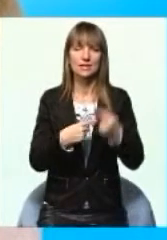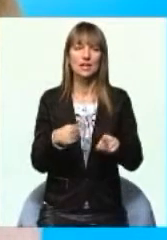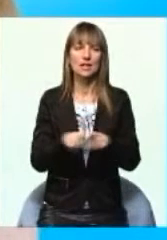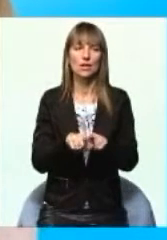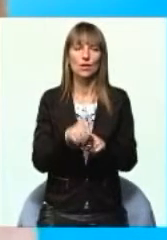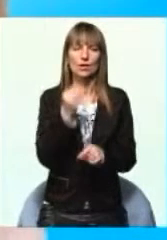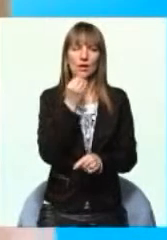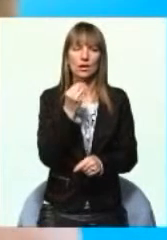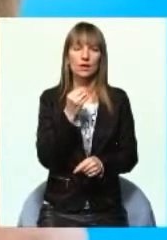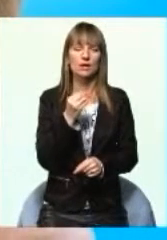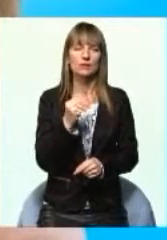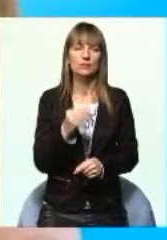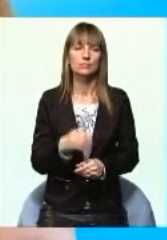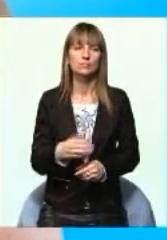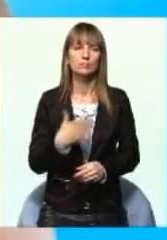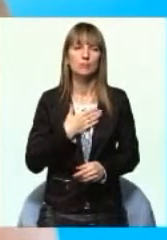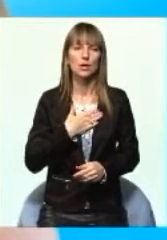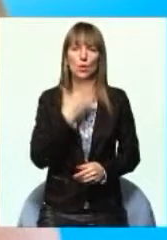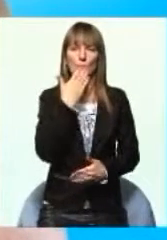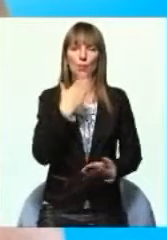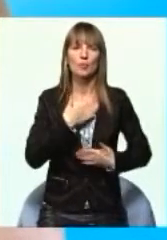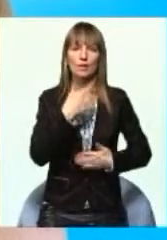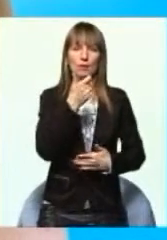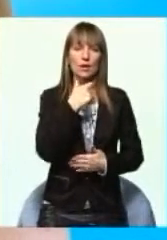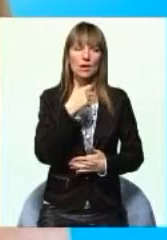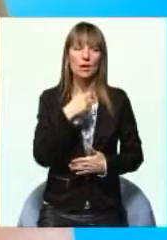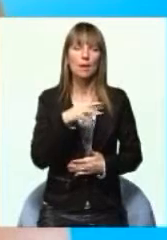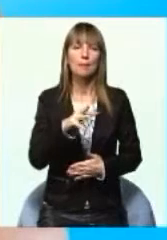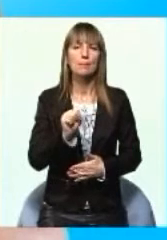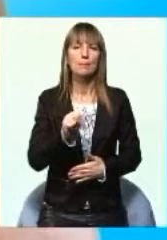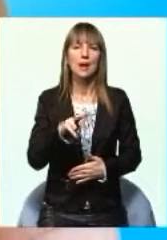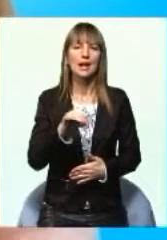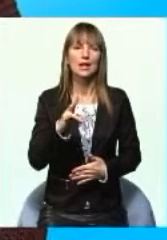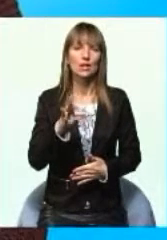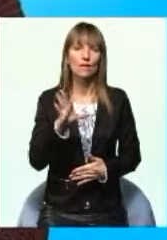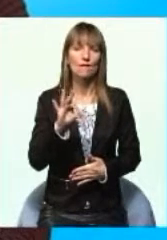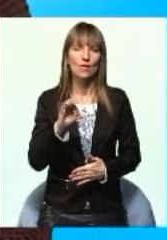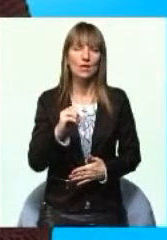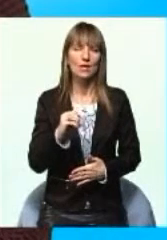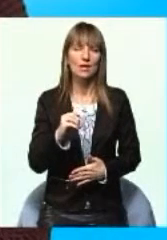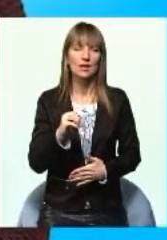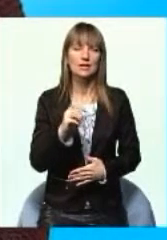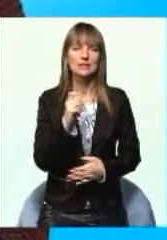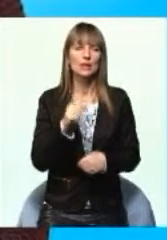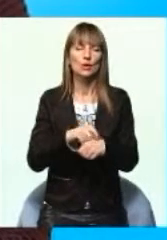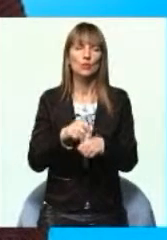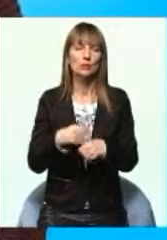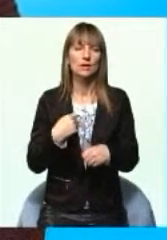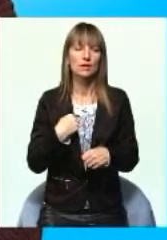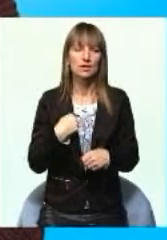Мое любимое мороженое – малиновое с клубничкой. Я так люблю